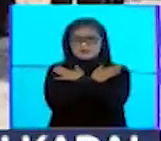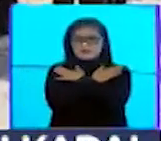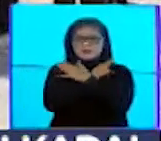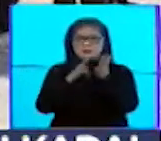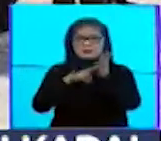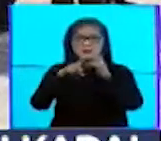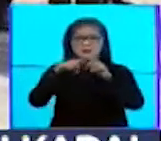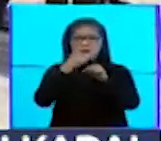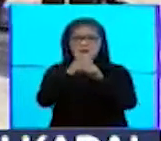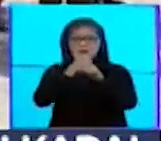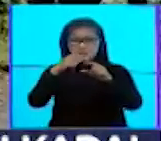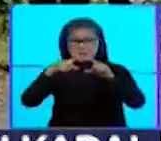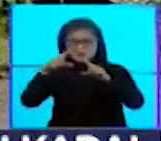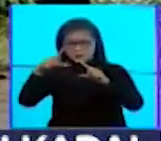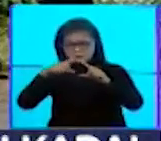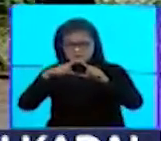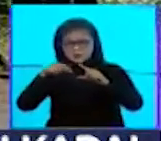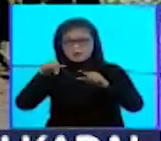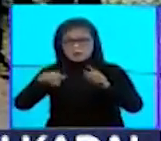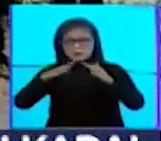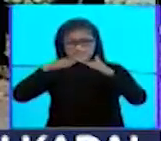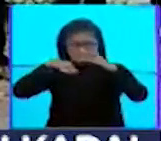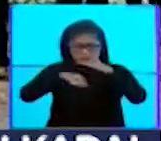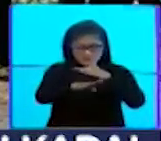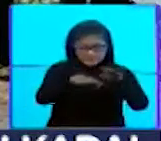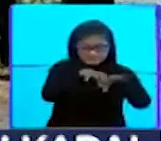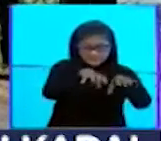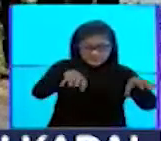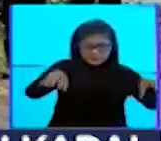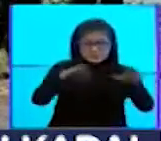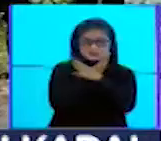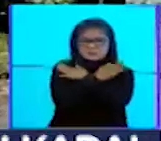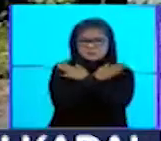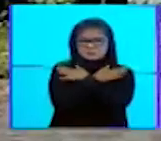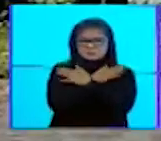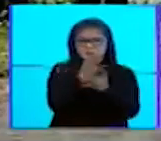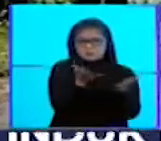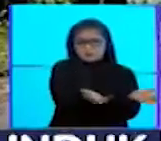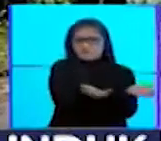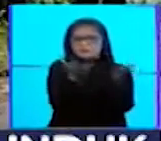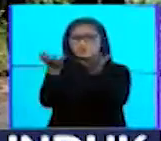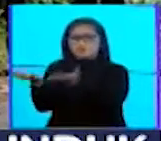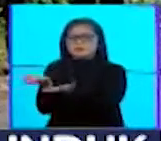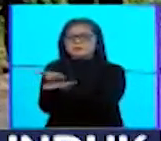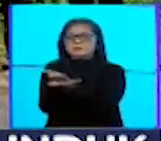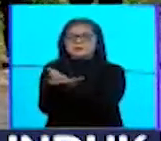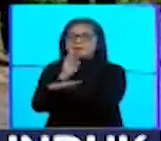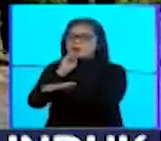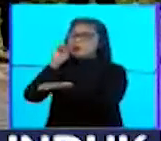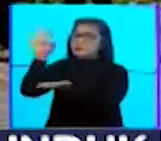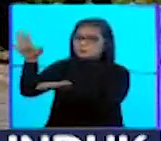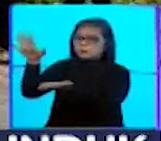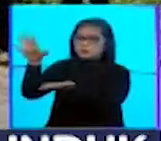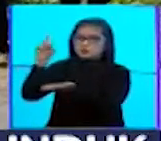pencari menemukan bagian-bagian dari KRI Nanggala atau jenazah awak kapal selam, mereka diminta untuk melapor dan mengikuti instruksi